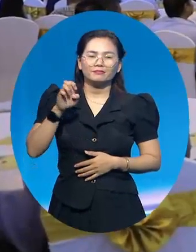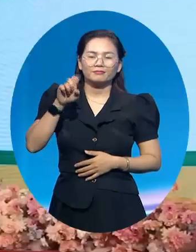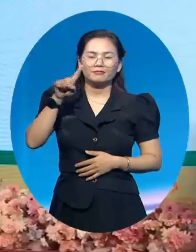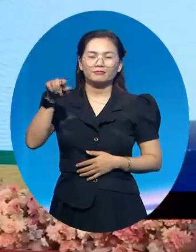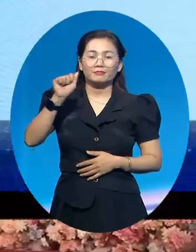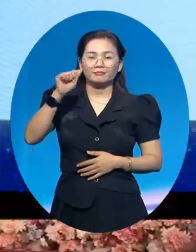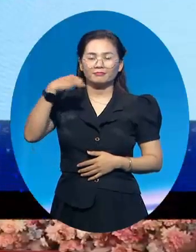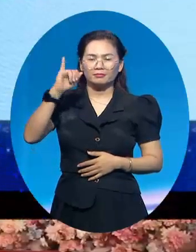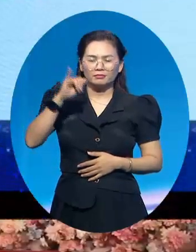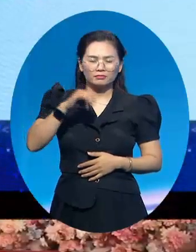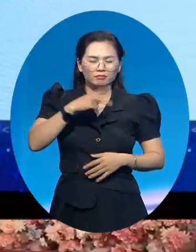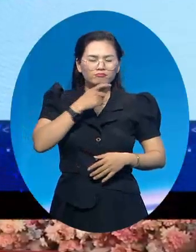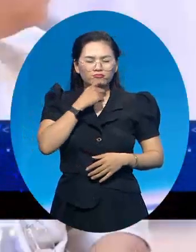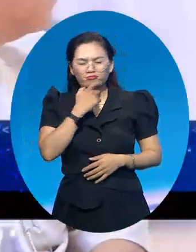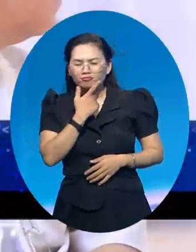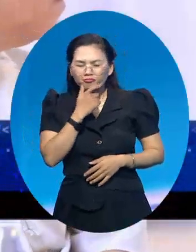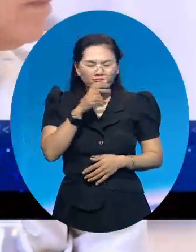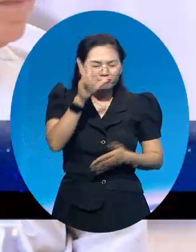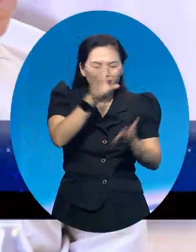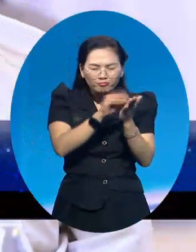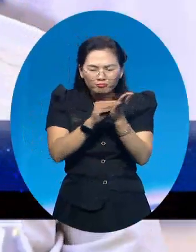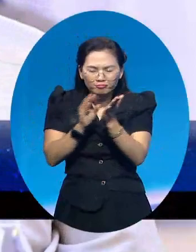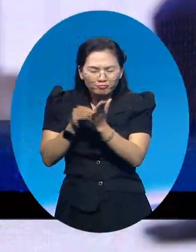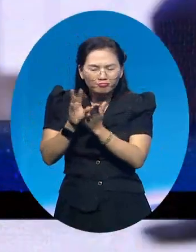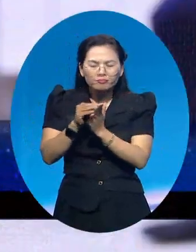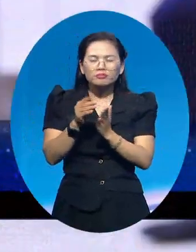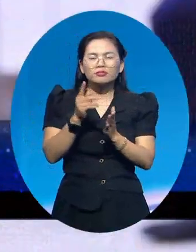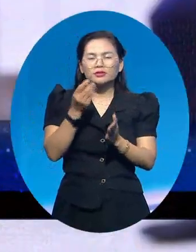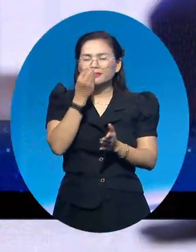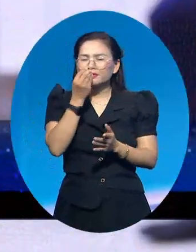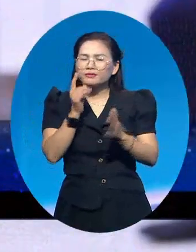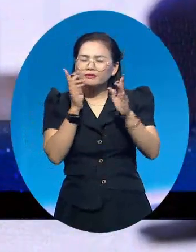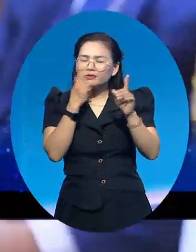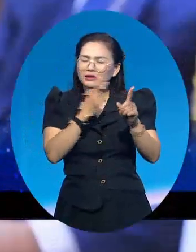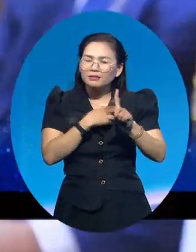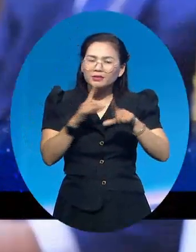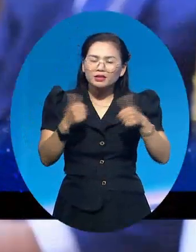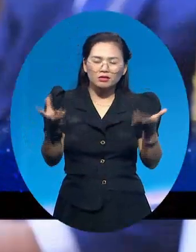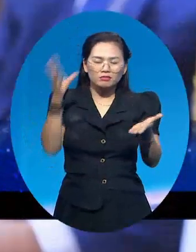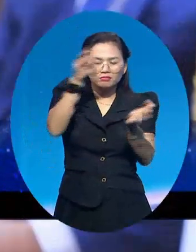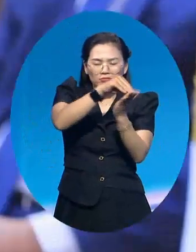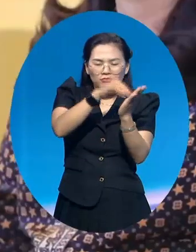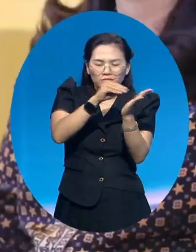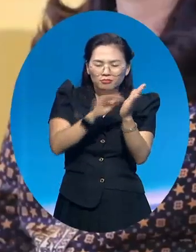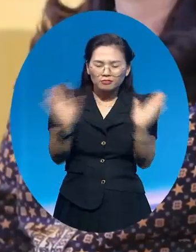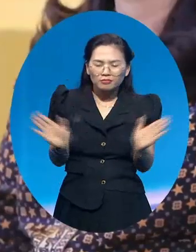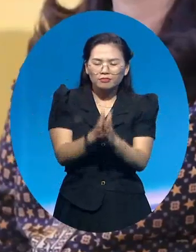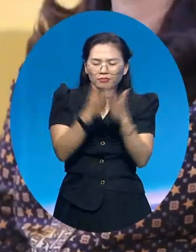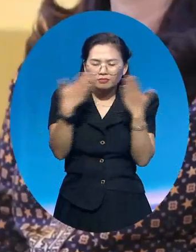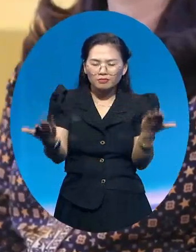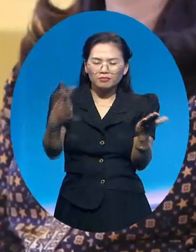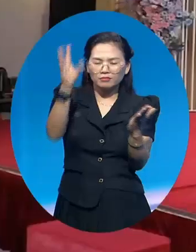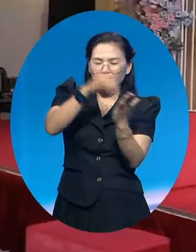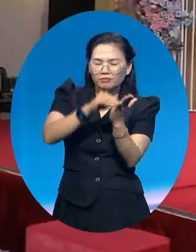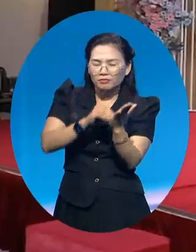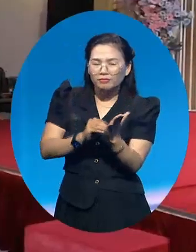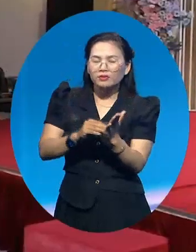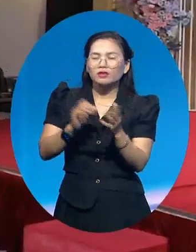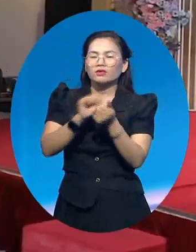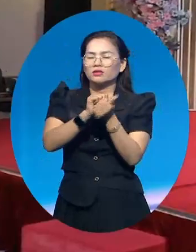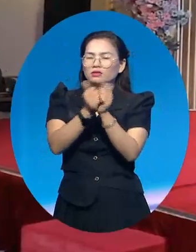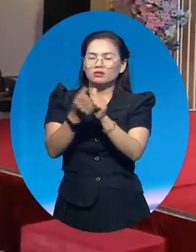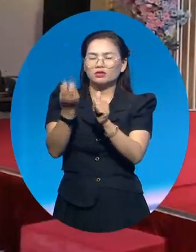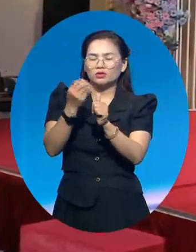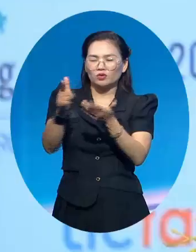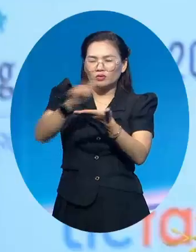Đề án tiến hành khảo sát thu thập dữ liệu của văn hóa ẩm thực Việt Nam nhằm xây dựng tổng tập 1.000 món ẩm thực tiêu biểu Việt Nam và tiến hành chuyển đổi số cơ